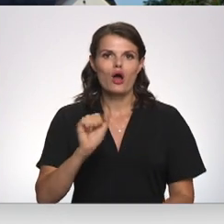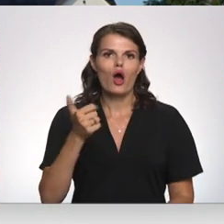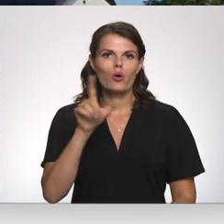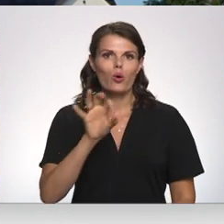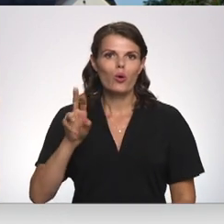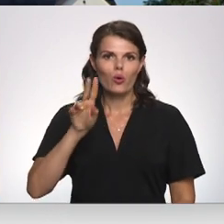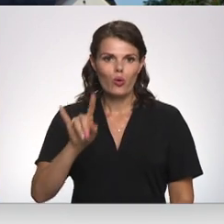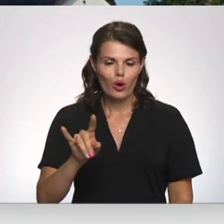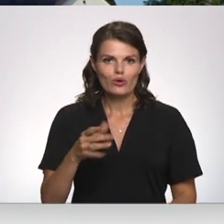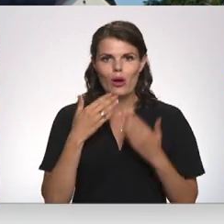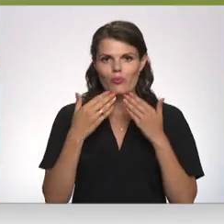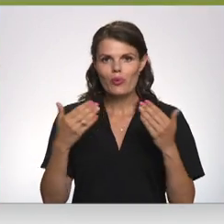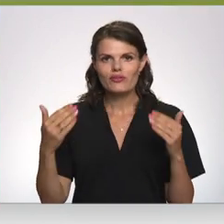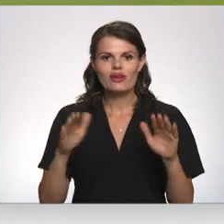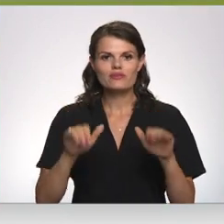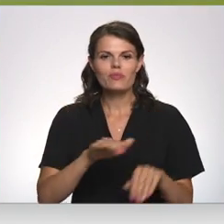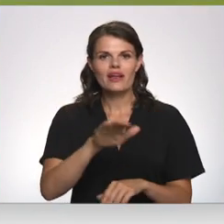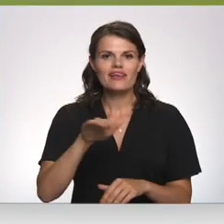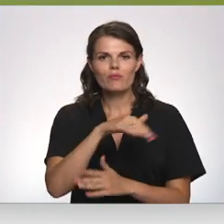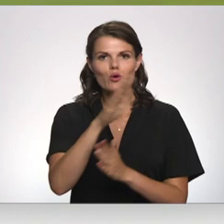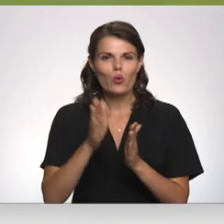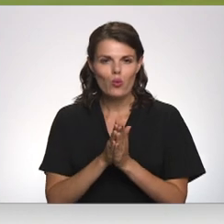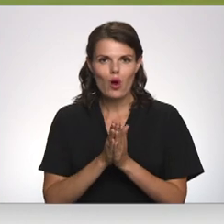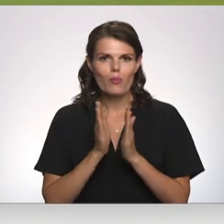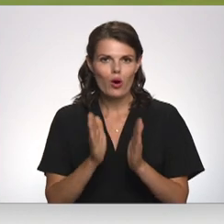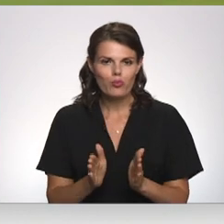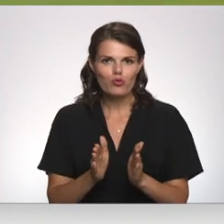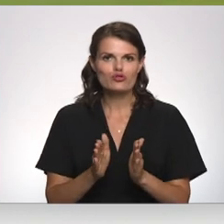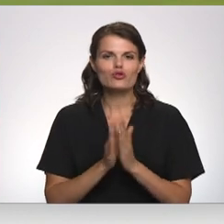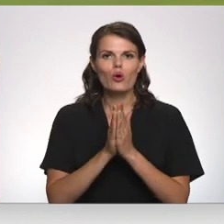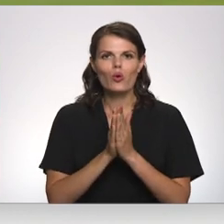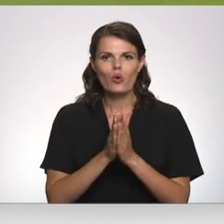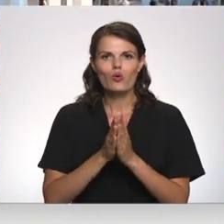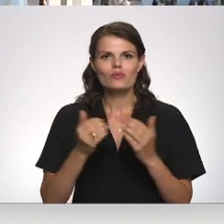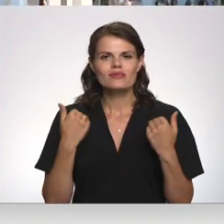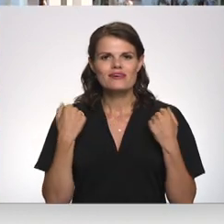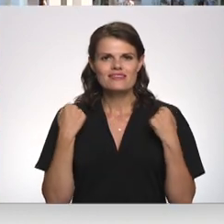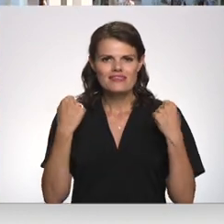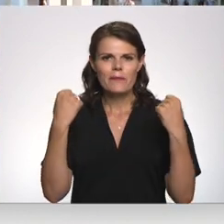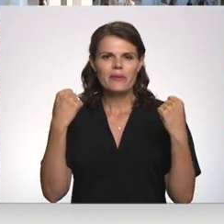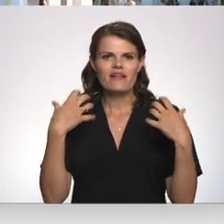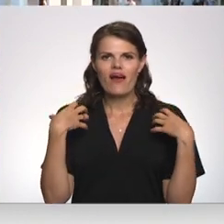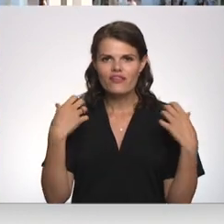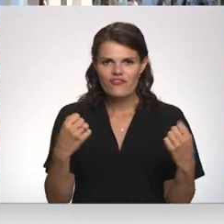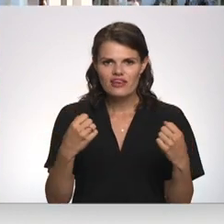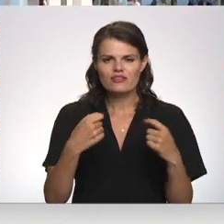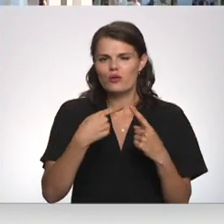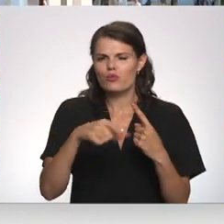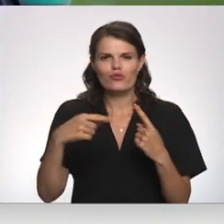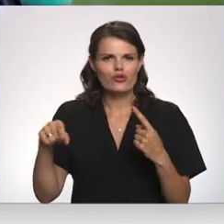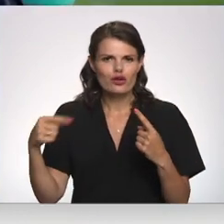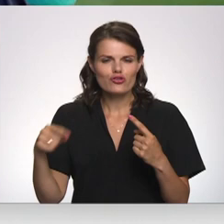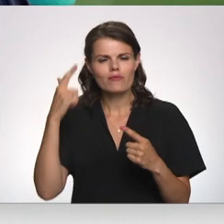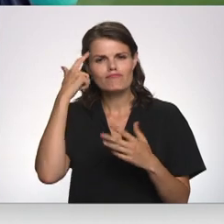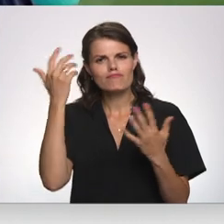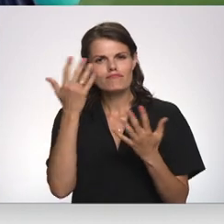Pateicības par ģimeņu kopā būšanu, lūgumi stiprināt veselību, vēlme kaut ko mainīt ikdienā. Tā ir viena maza daļa nodoma, ar ko cilvēki no